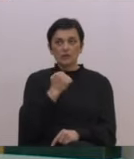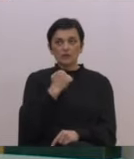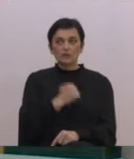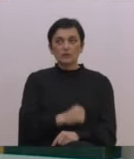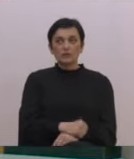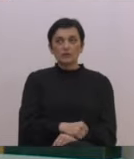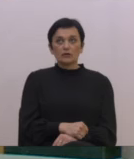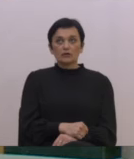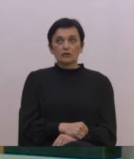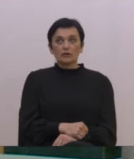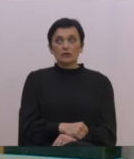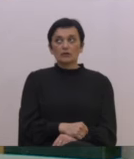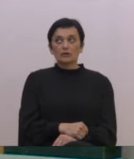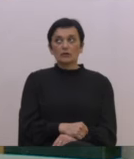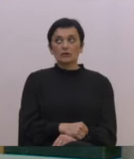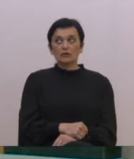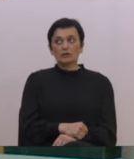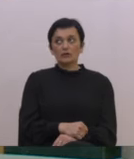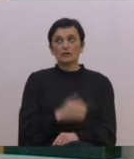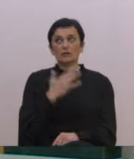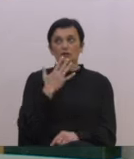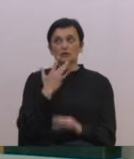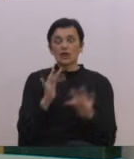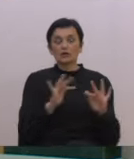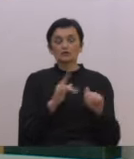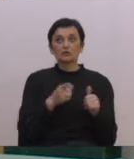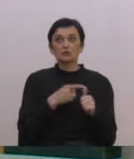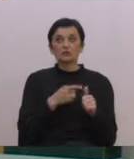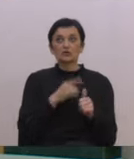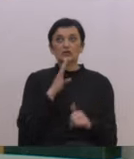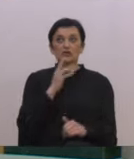ნაციონალური მოძრაობის სახელით ქალბატონი თინა